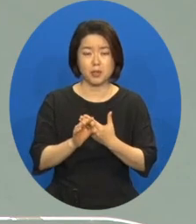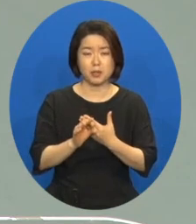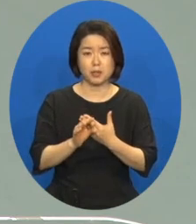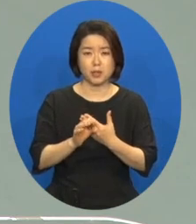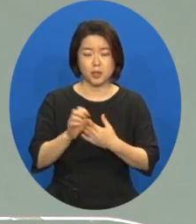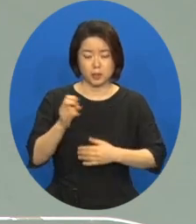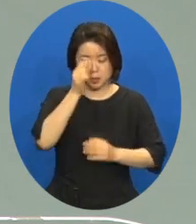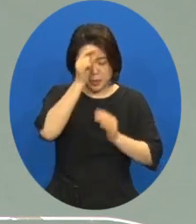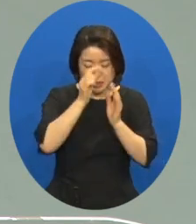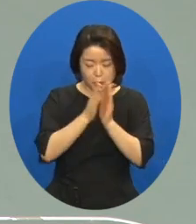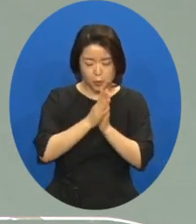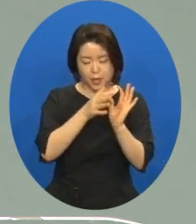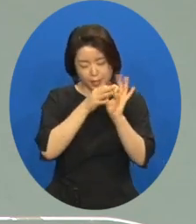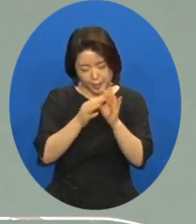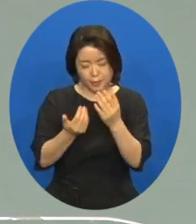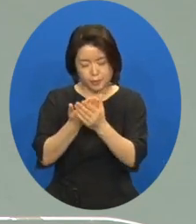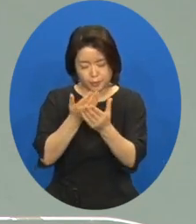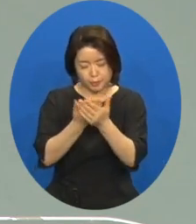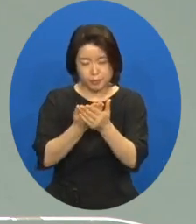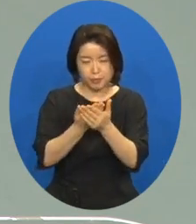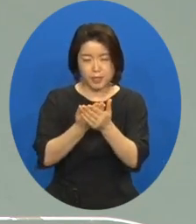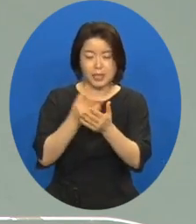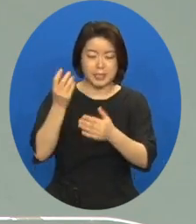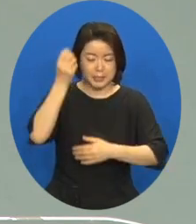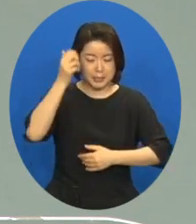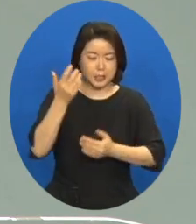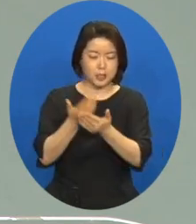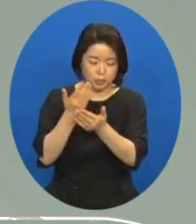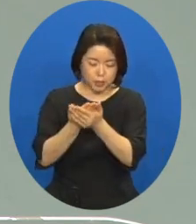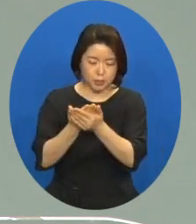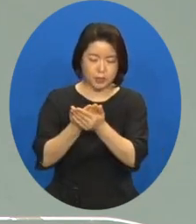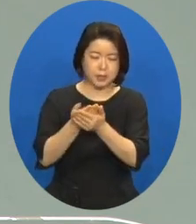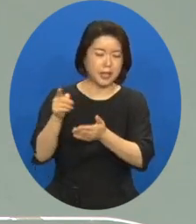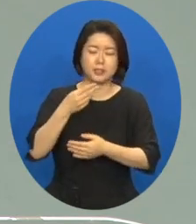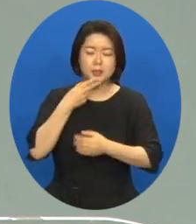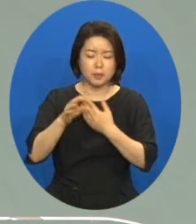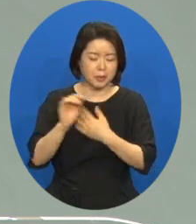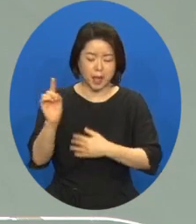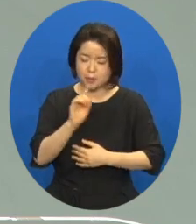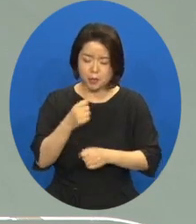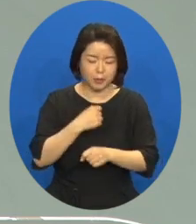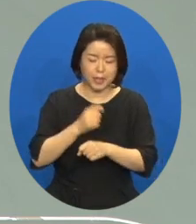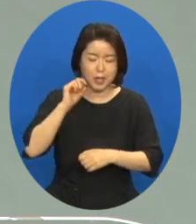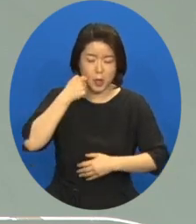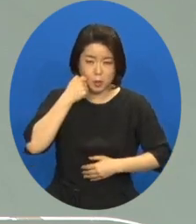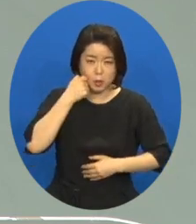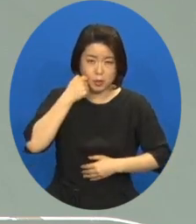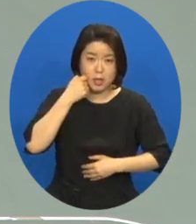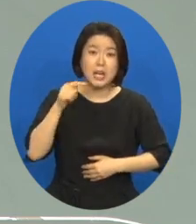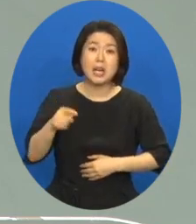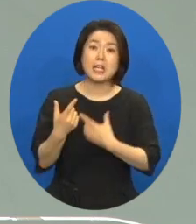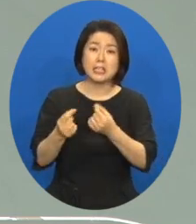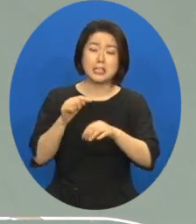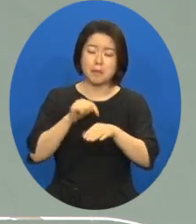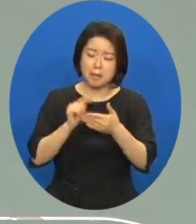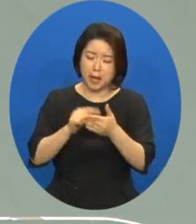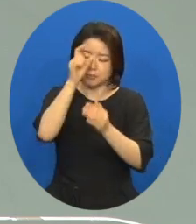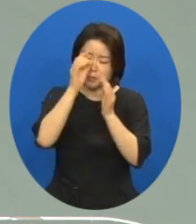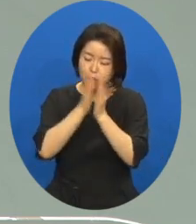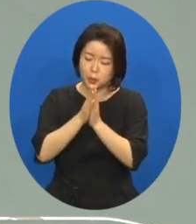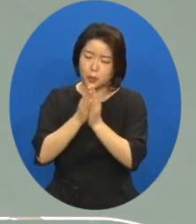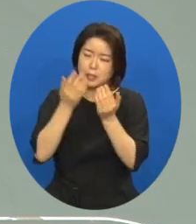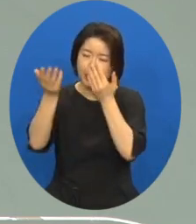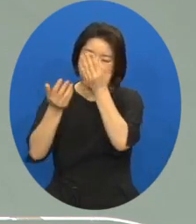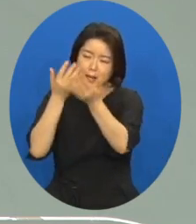계속 나와요. 하나님 성령 충만함 주세요. 성령 충만함 없이는 저는 아무것도 못하겠네요. 그런 마음이 일어난다면